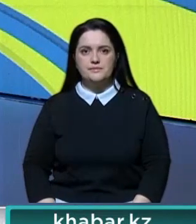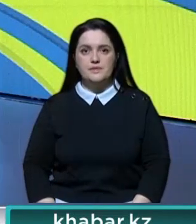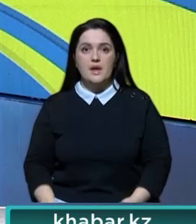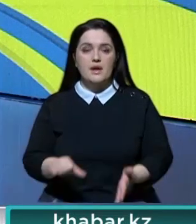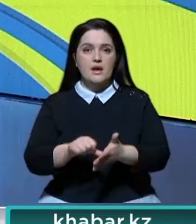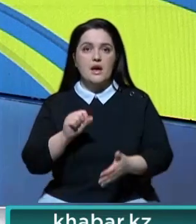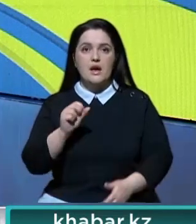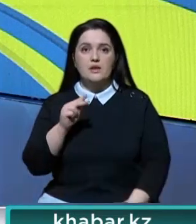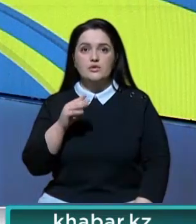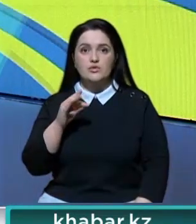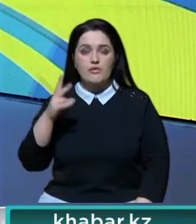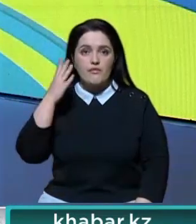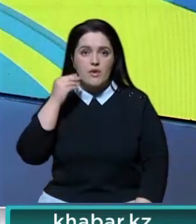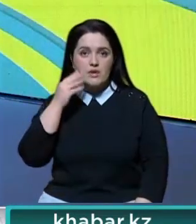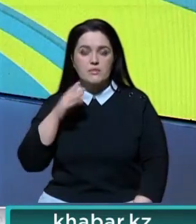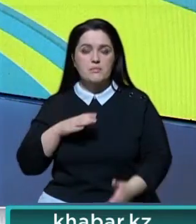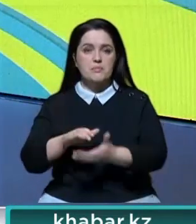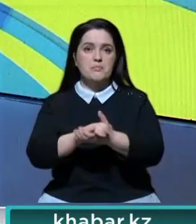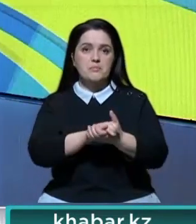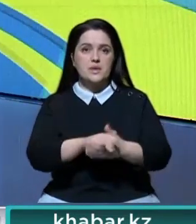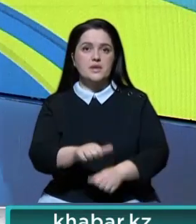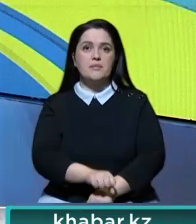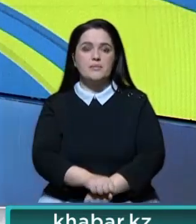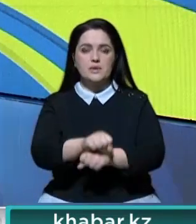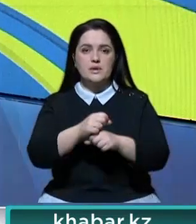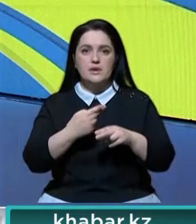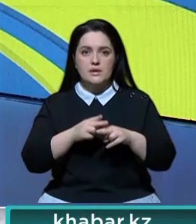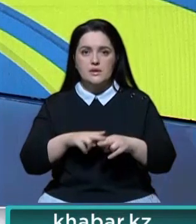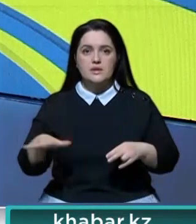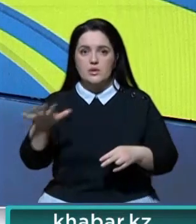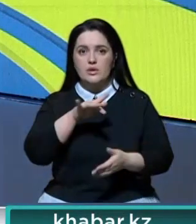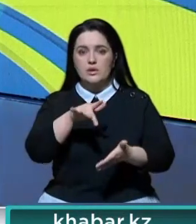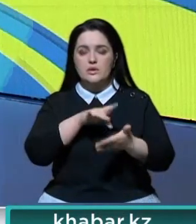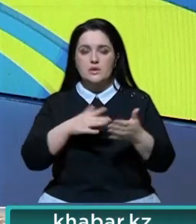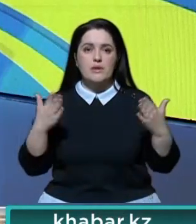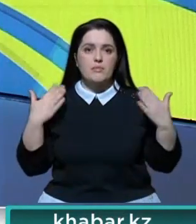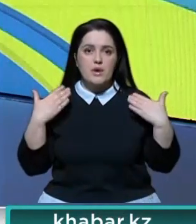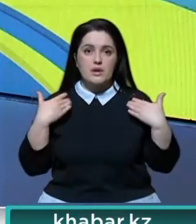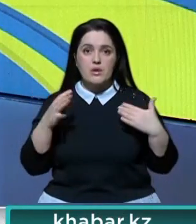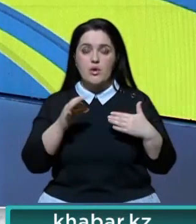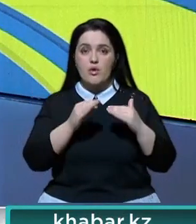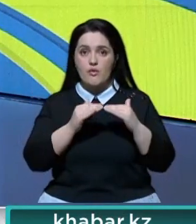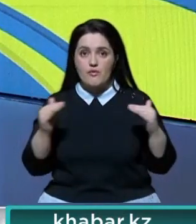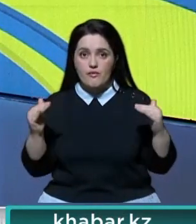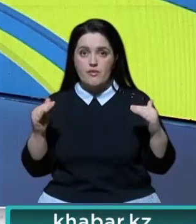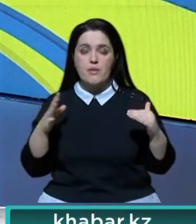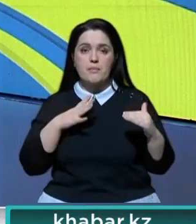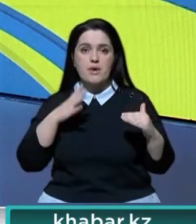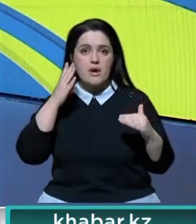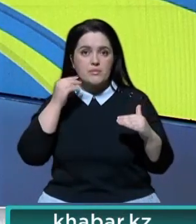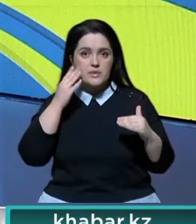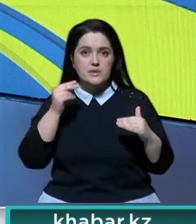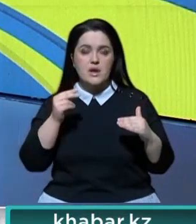Представители партии «Ак Жол» в Алматы провели мирный митинг. Мероприятие прошло на территории одного из городских парков. После официальной части